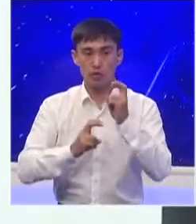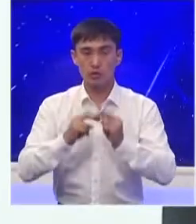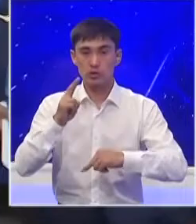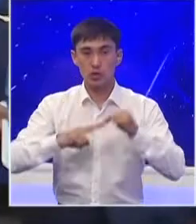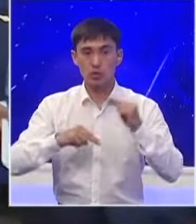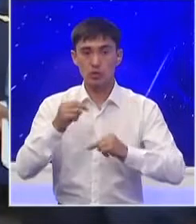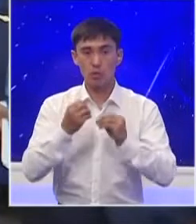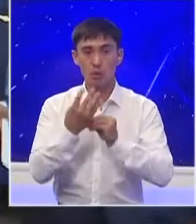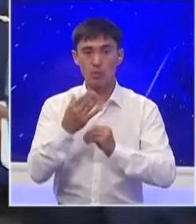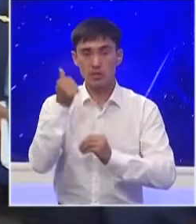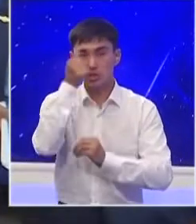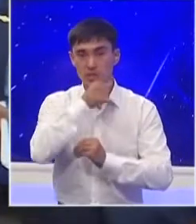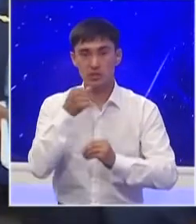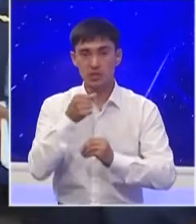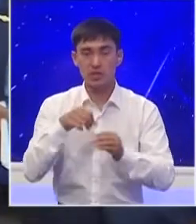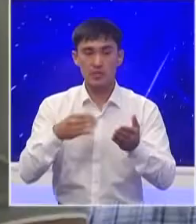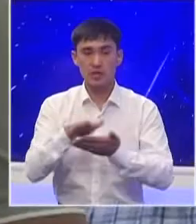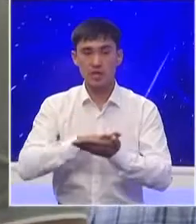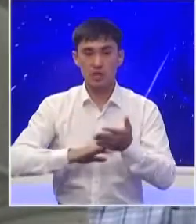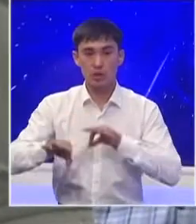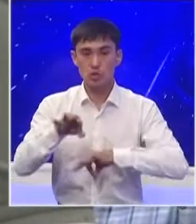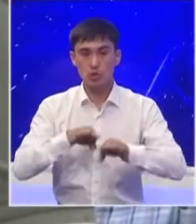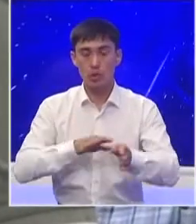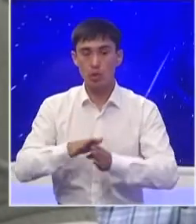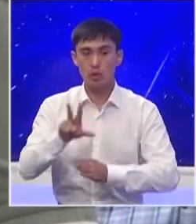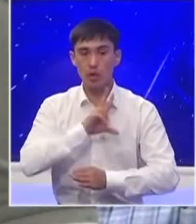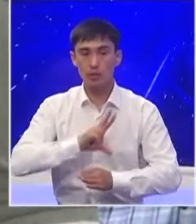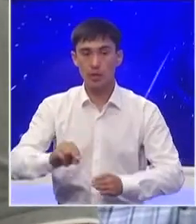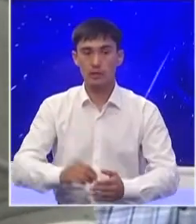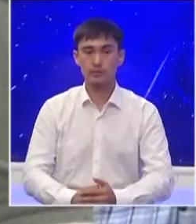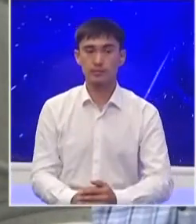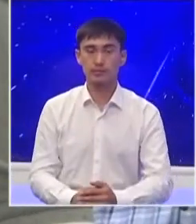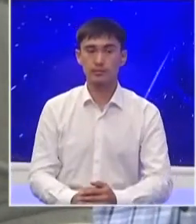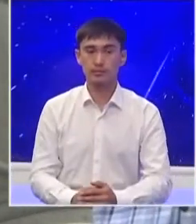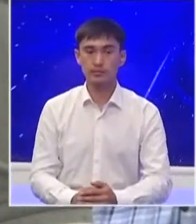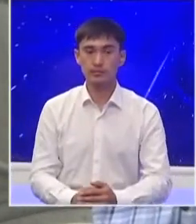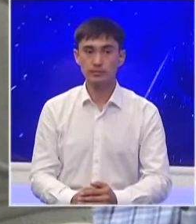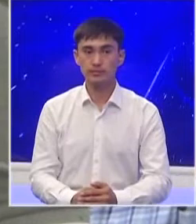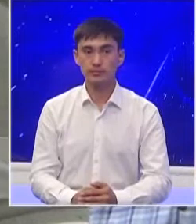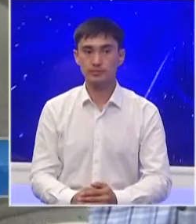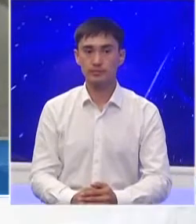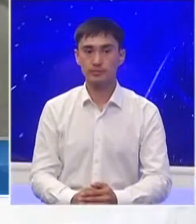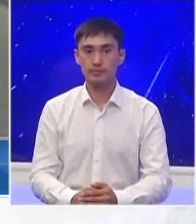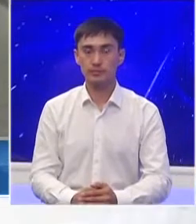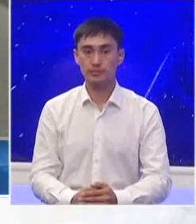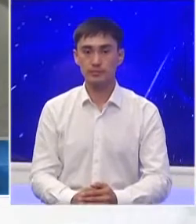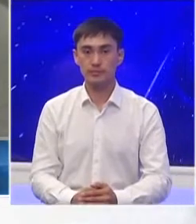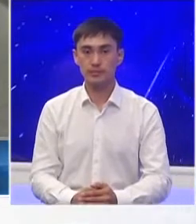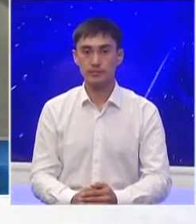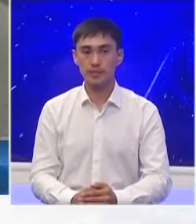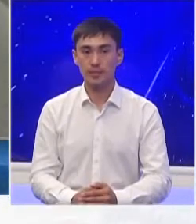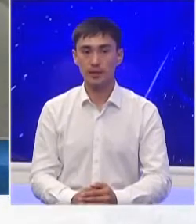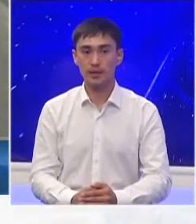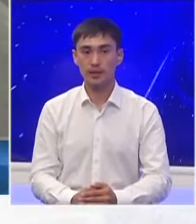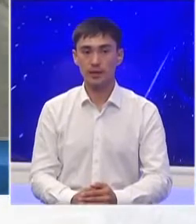ішінде ешқандай жоба жүзеге аспаған. Бостан өндіріс кооперативінің мемлекеттік актіні және жер үлесіне құқық жөніндегі